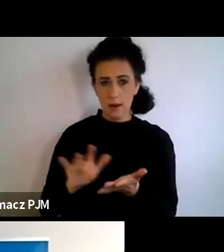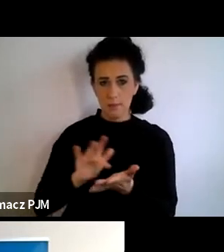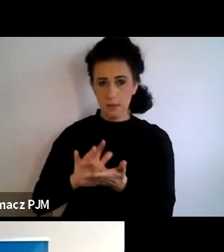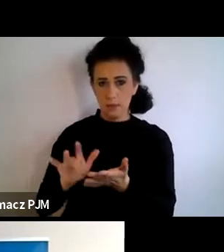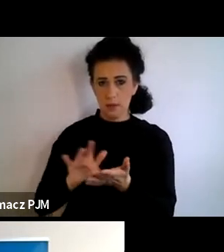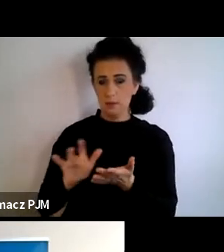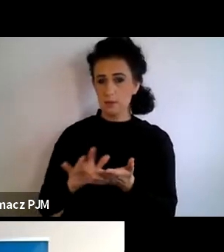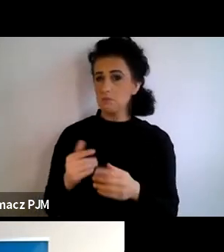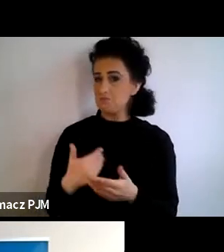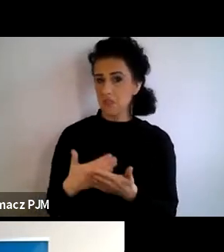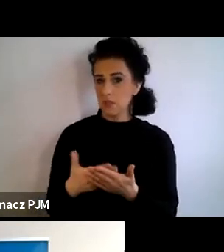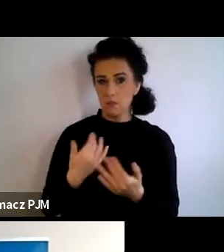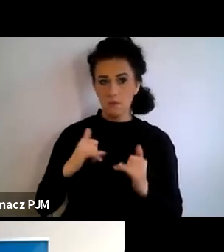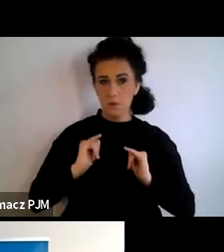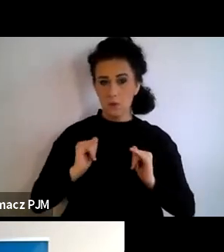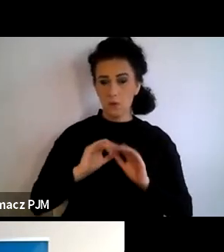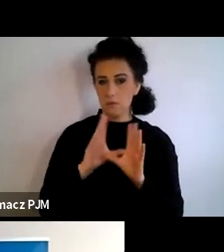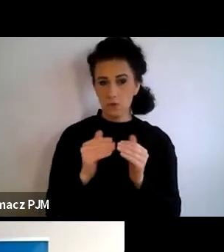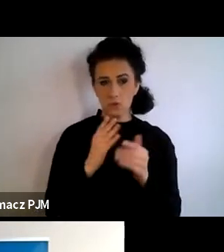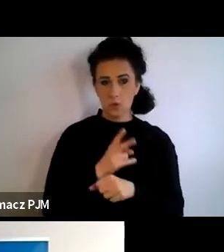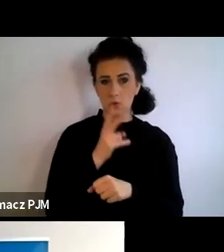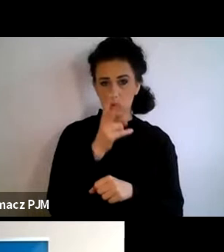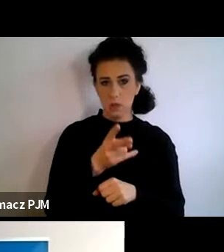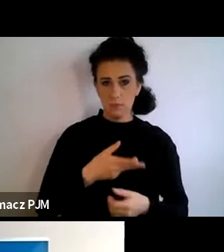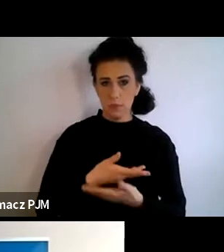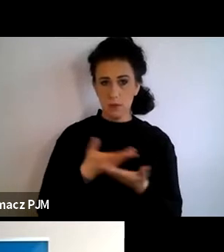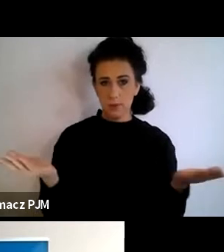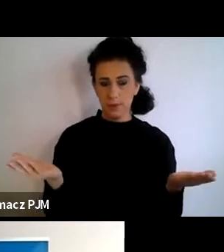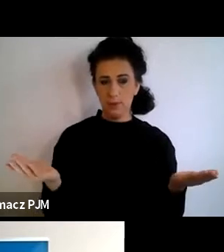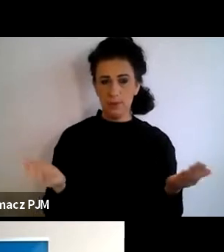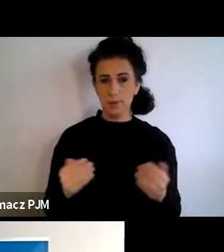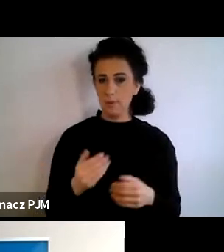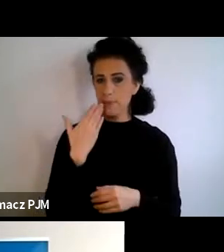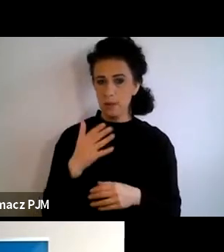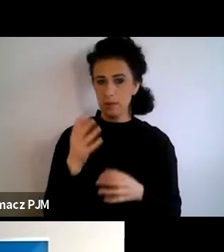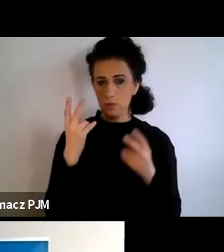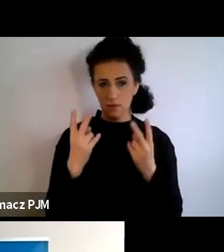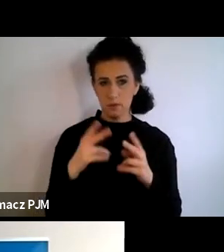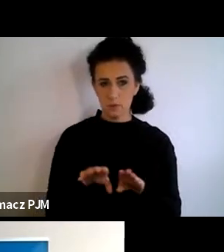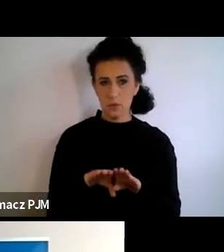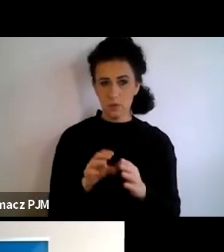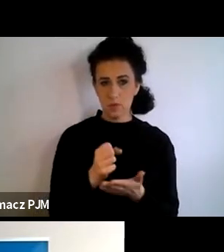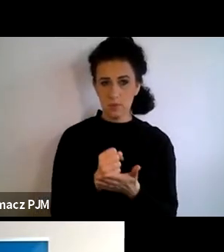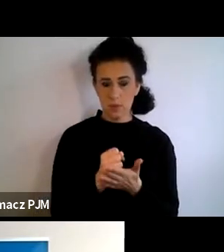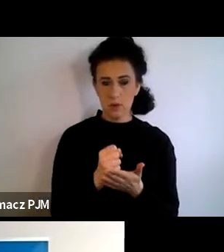one na wszystkich tych platformach są dostępne. I to jest bardzo ważne, bo wtedy